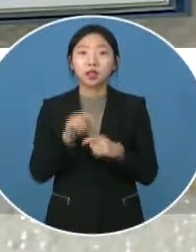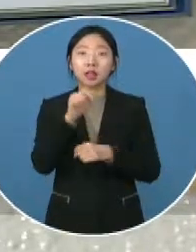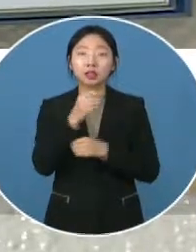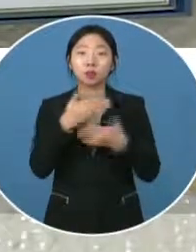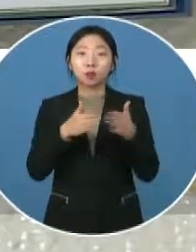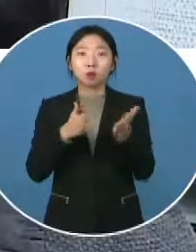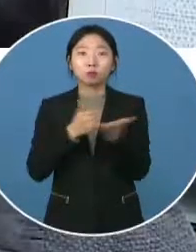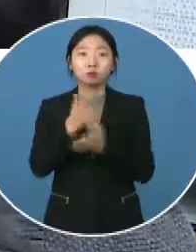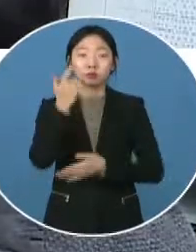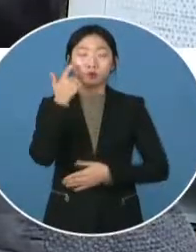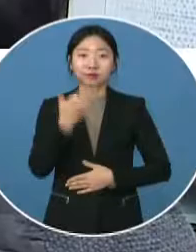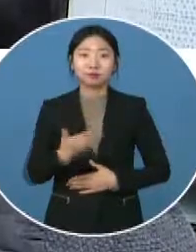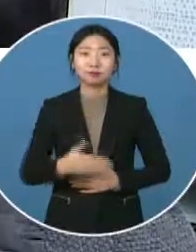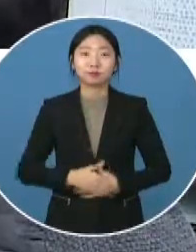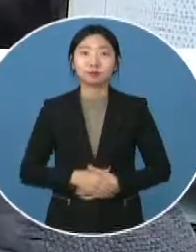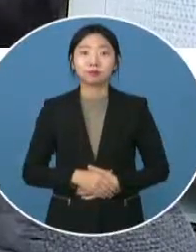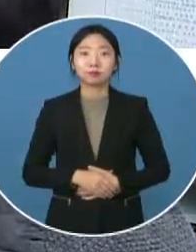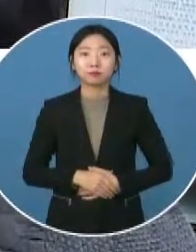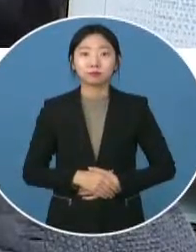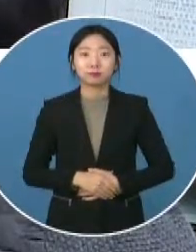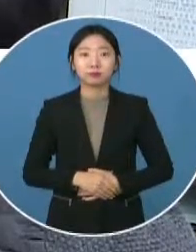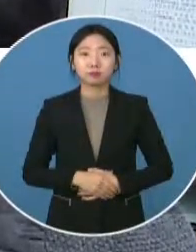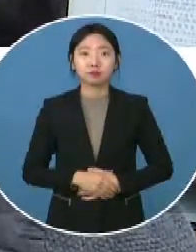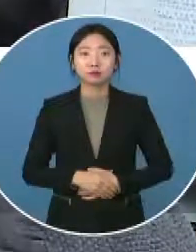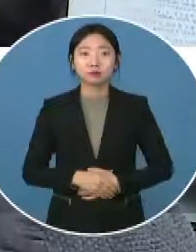사항은 자체 행정과 로 문의바랍니다